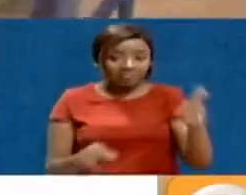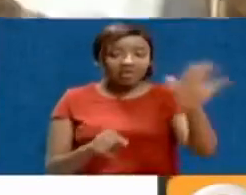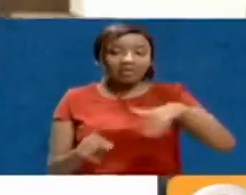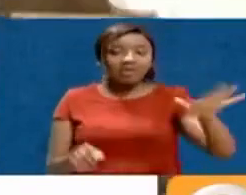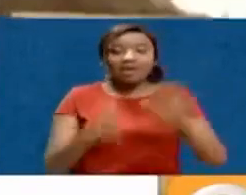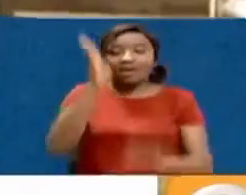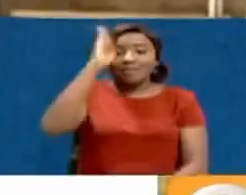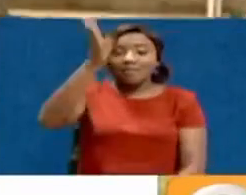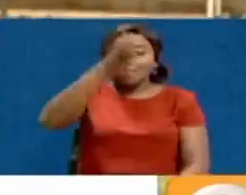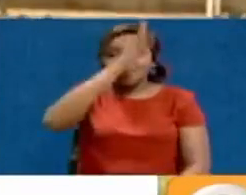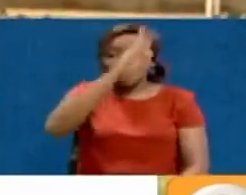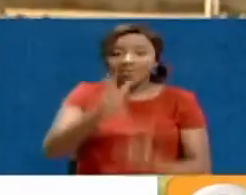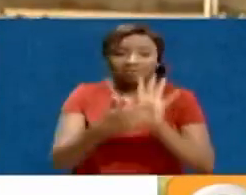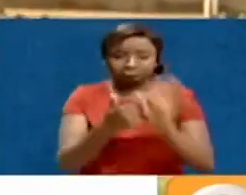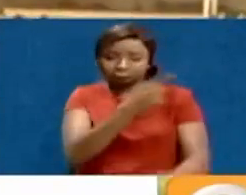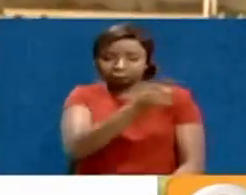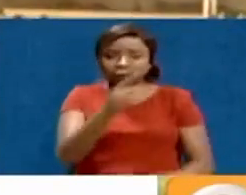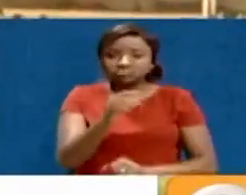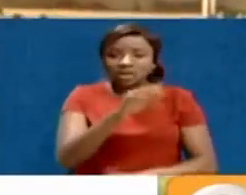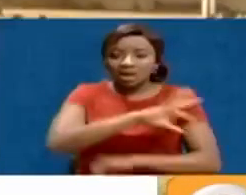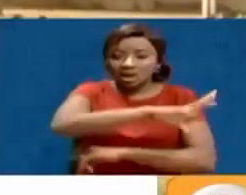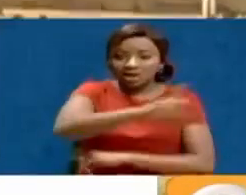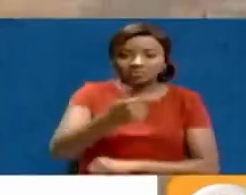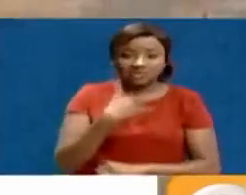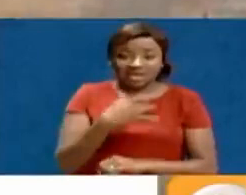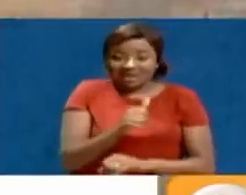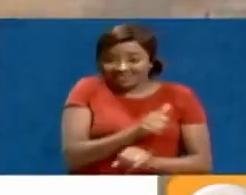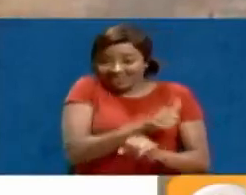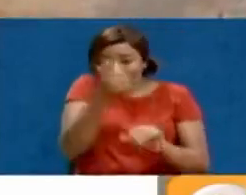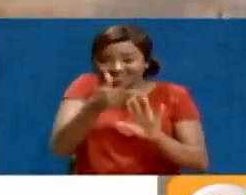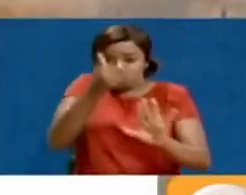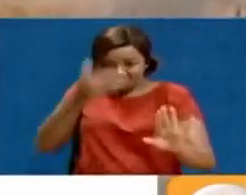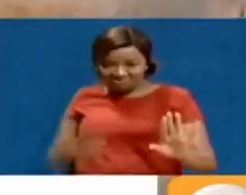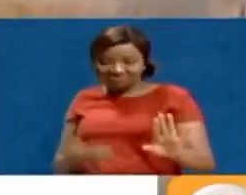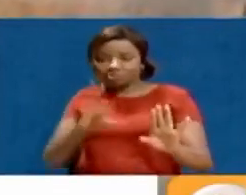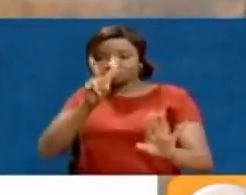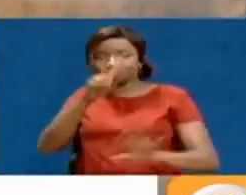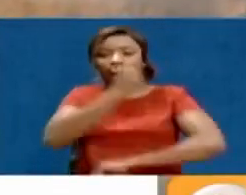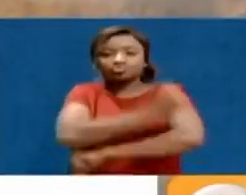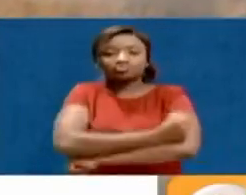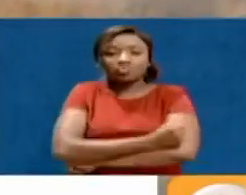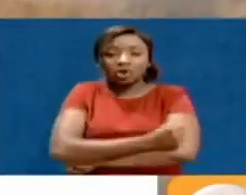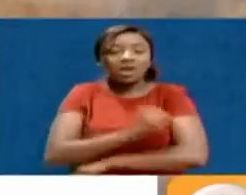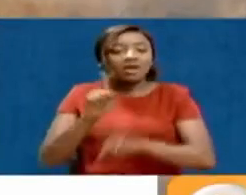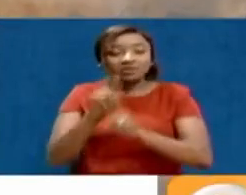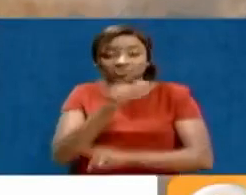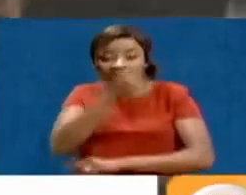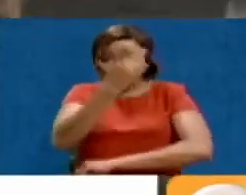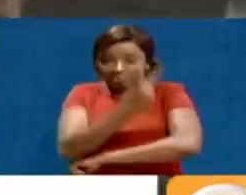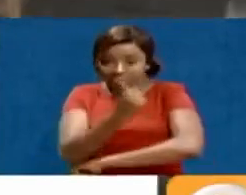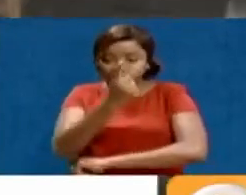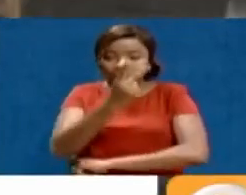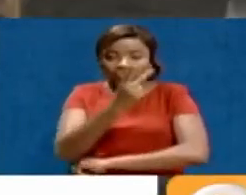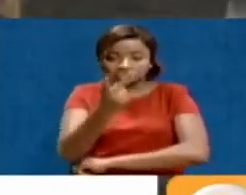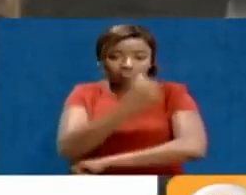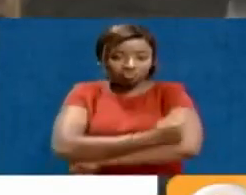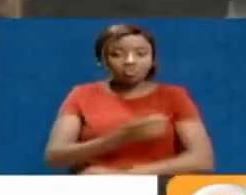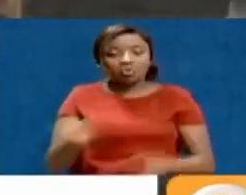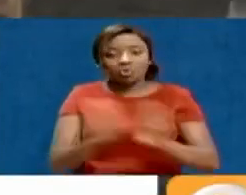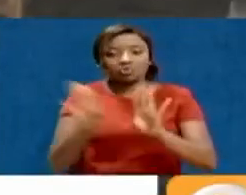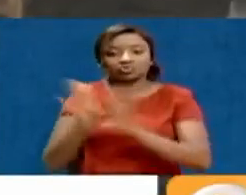huko Bungoma, kaunti ambayo imekuwa na visa vingine viwili vya uharibifu wa mali, huku shule mbili zikifungwa katika kipindi cha siku